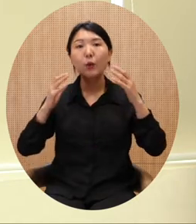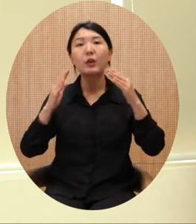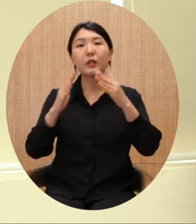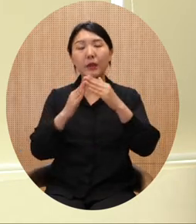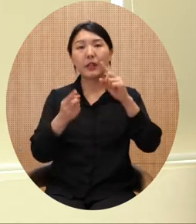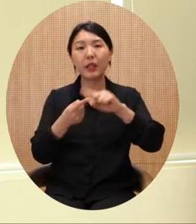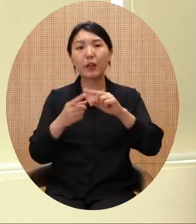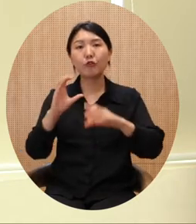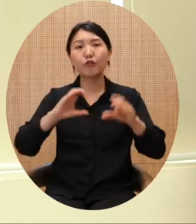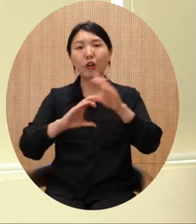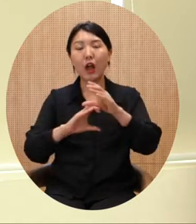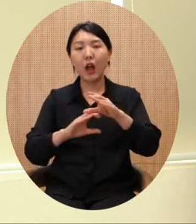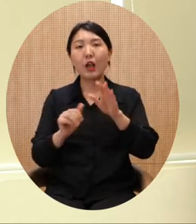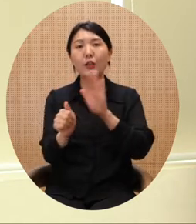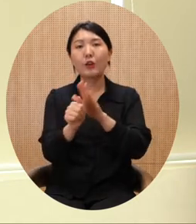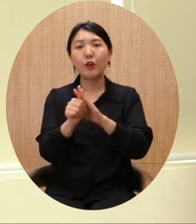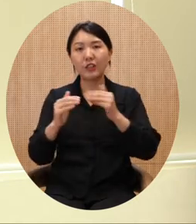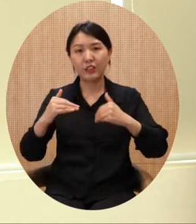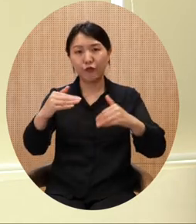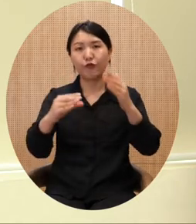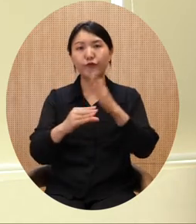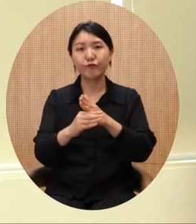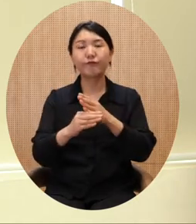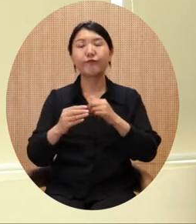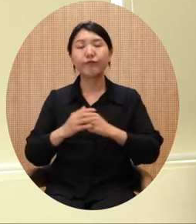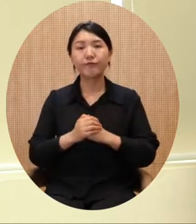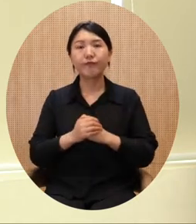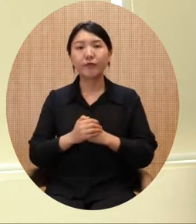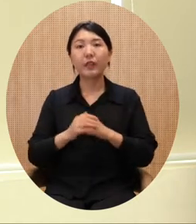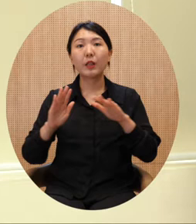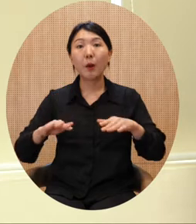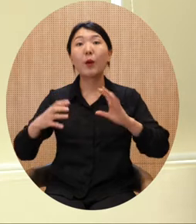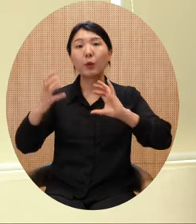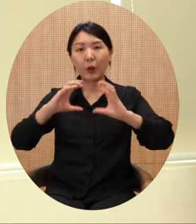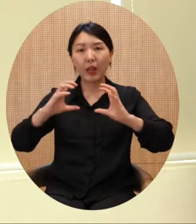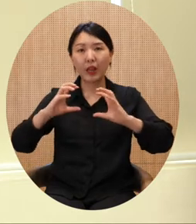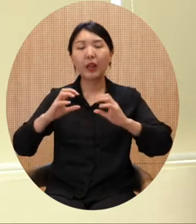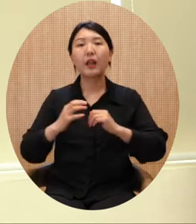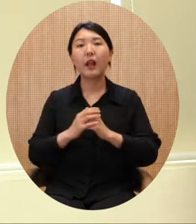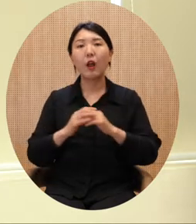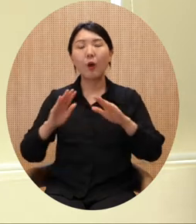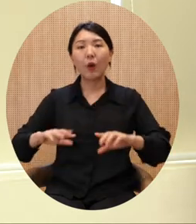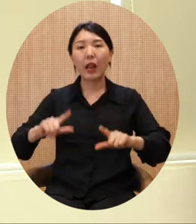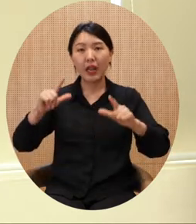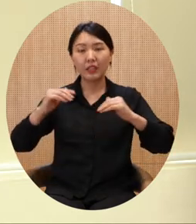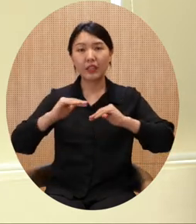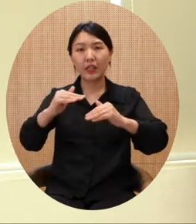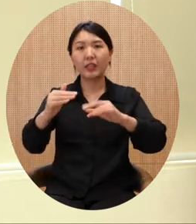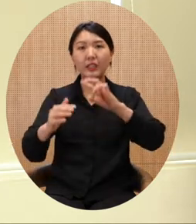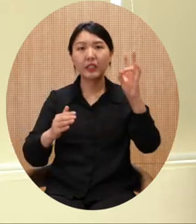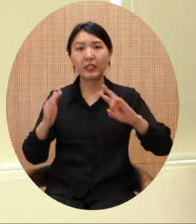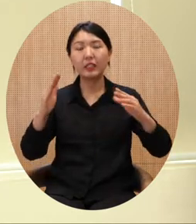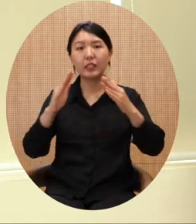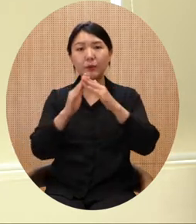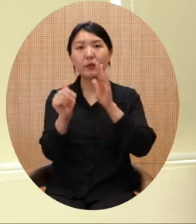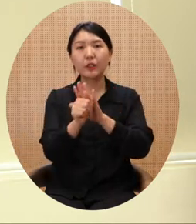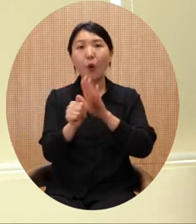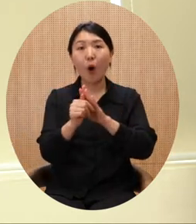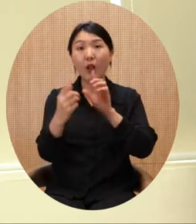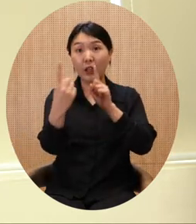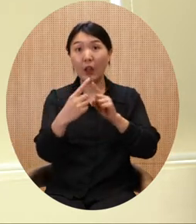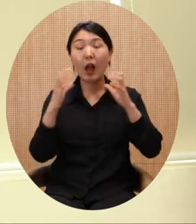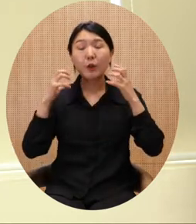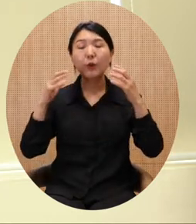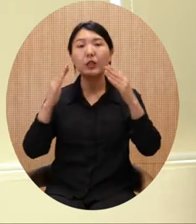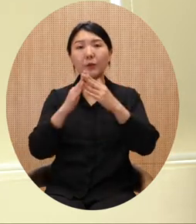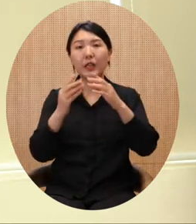아동가구에 대한 추가 지원이 진행되고 있습니다. 이번 토론회는 올해 진행된 시흥시 주거비 지원 대상